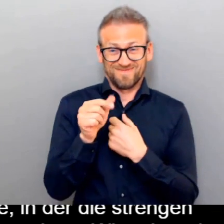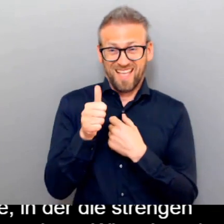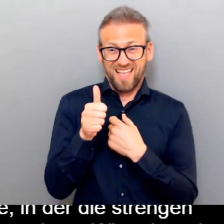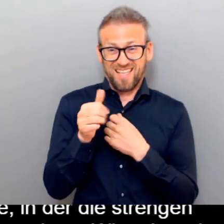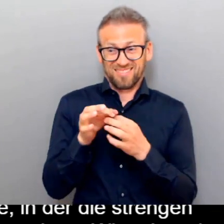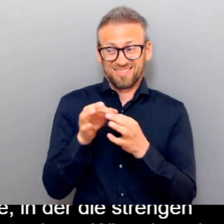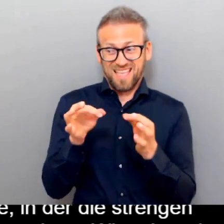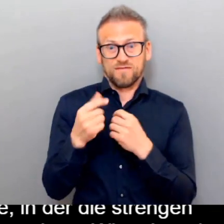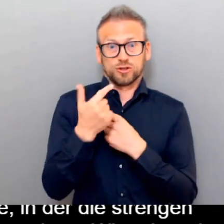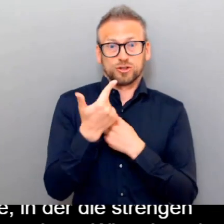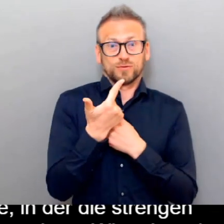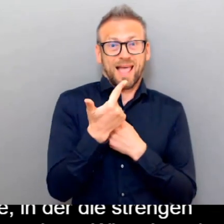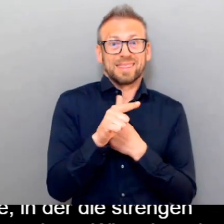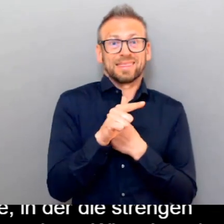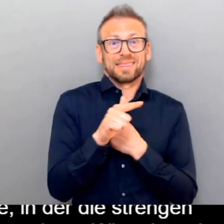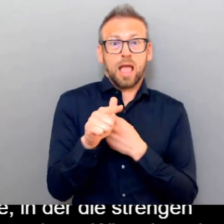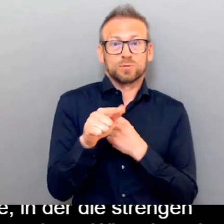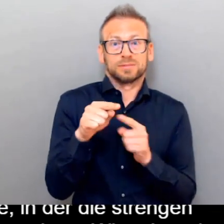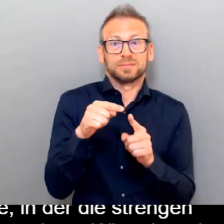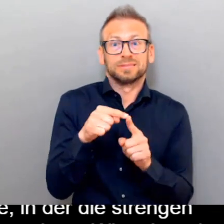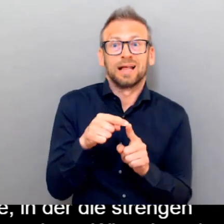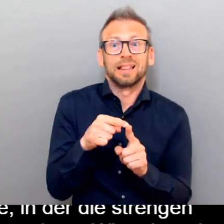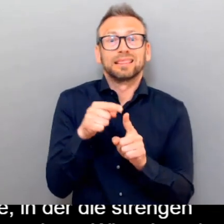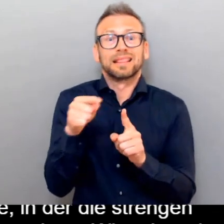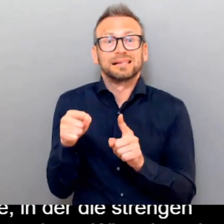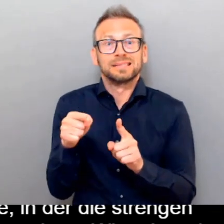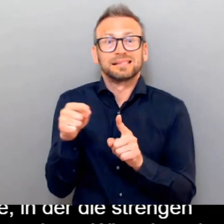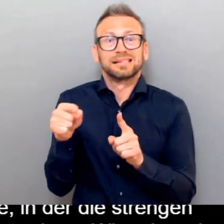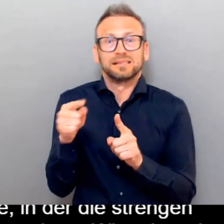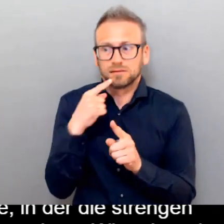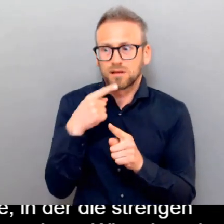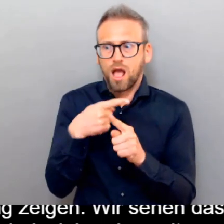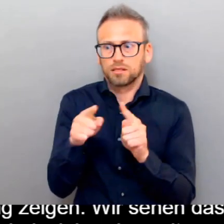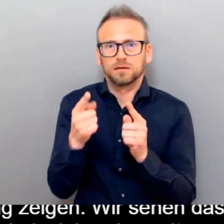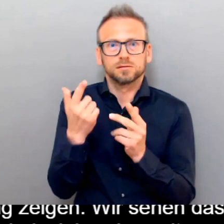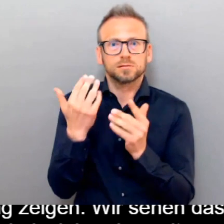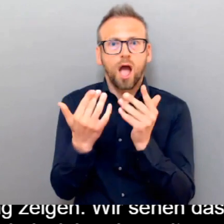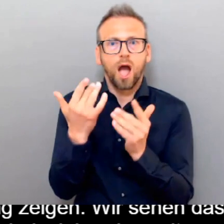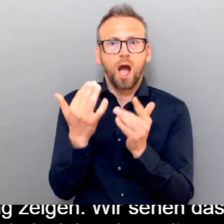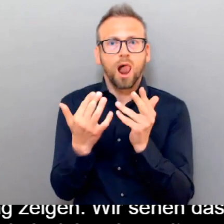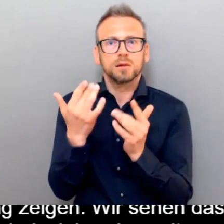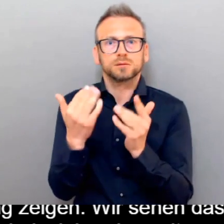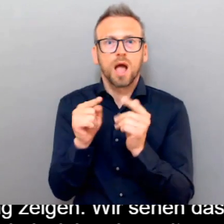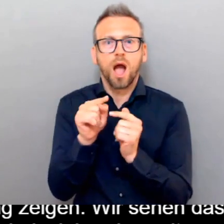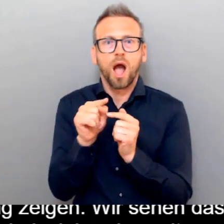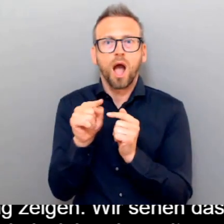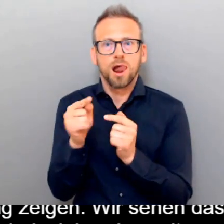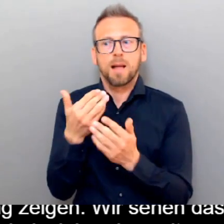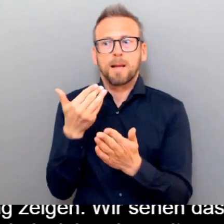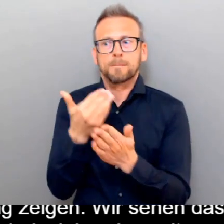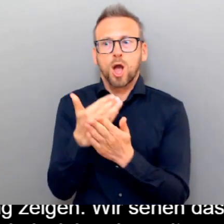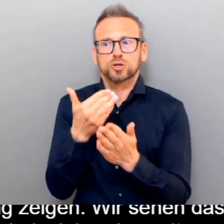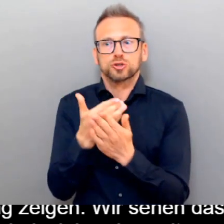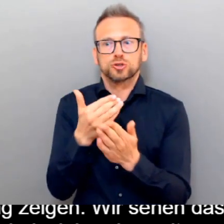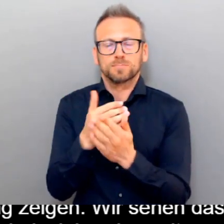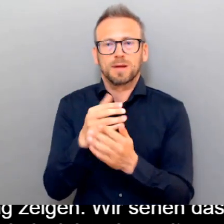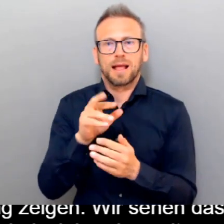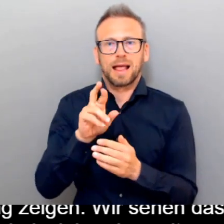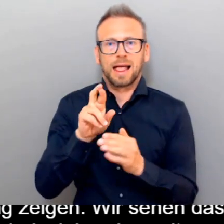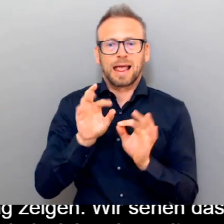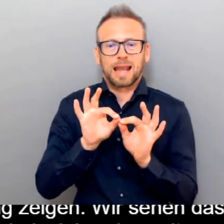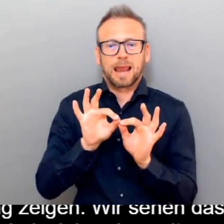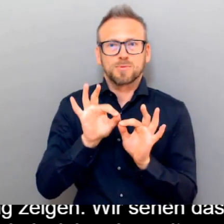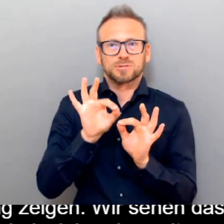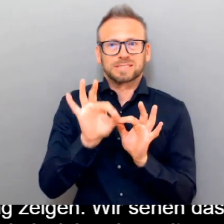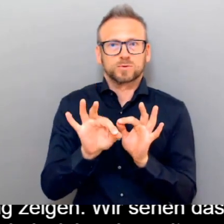Auslastung der Intensiv- oder Beatmungsbetten. Oder, oder, also die unterschiedlichen Kennziffern, die man immer im Blick haben muss, so kann man